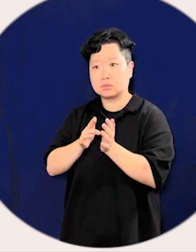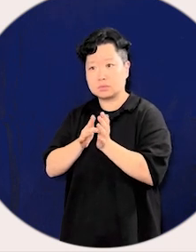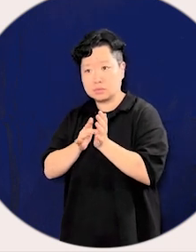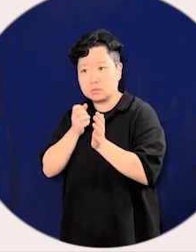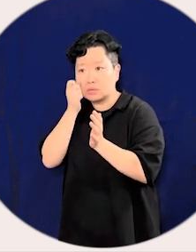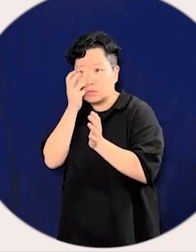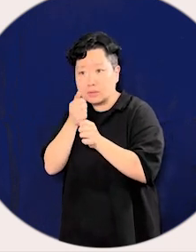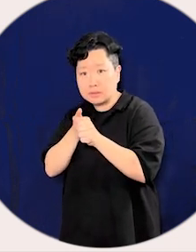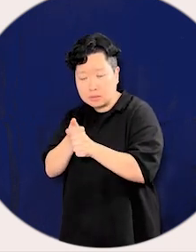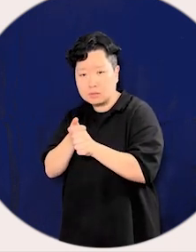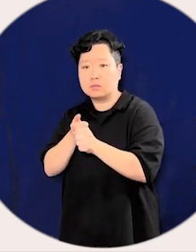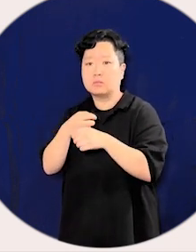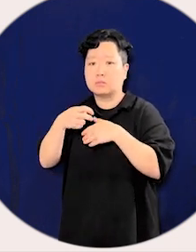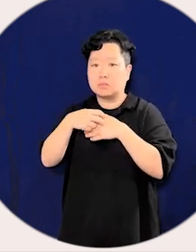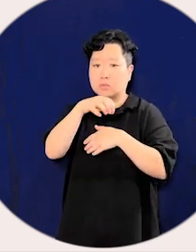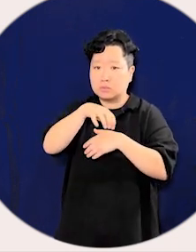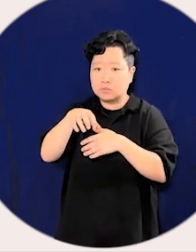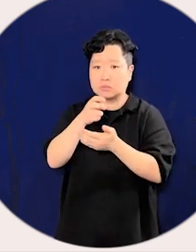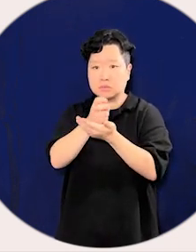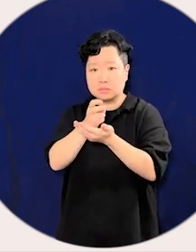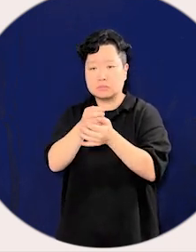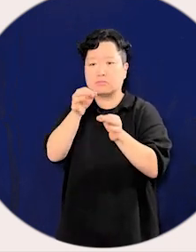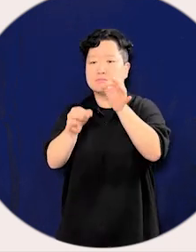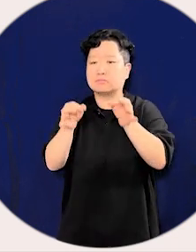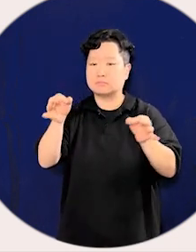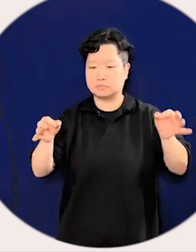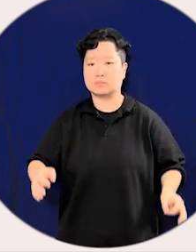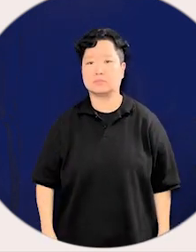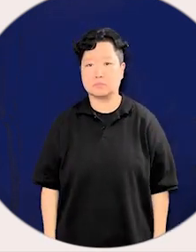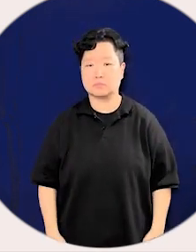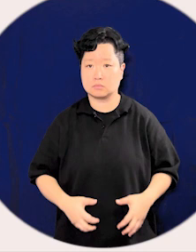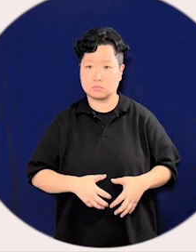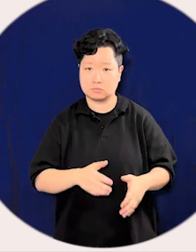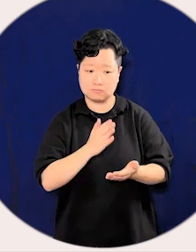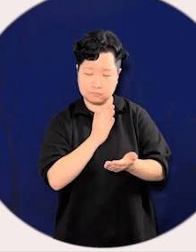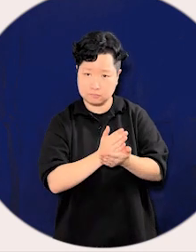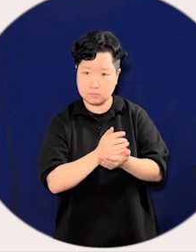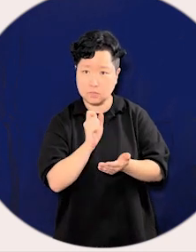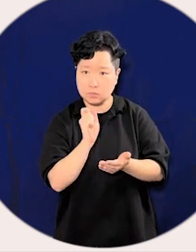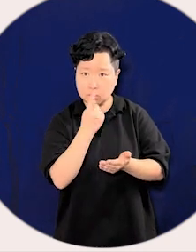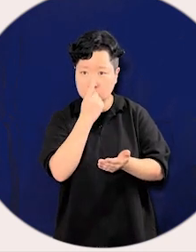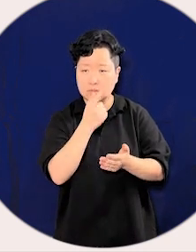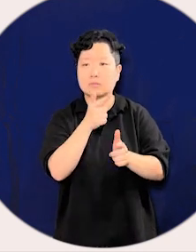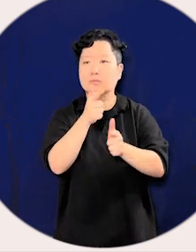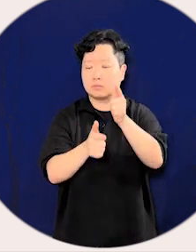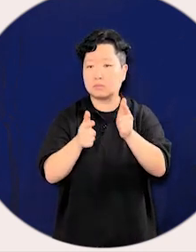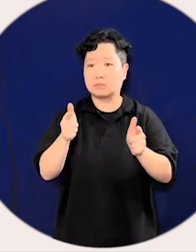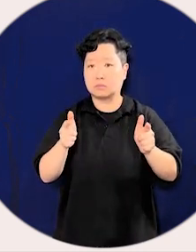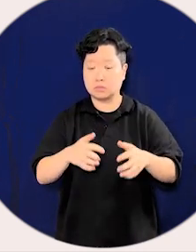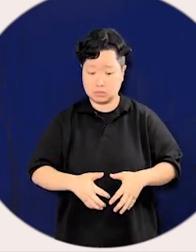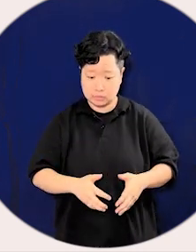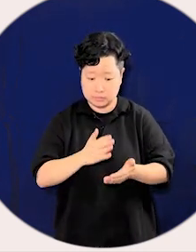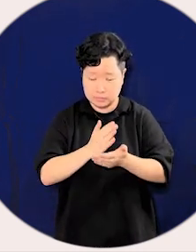개별 병원의 방침에 따라 임신 중지에 소요되는 비용이 다양합니다. 임신 중지를 결정하게 되는 상황은 너무나